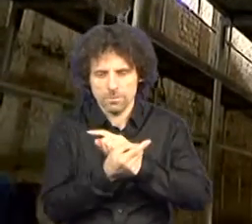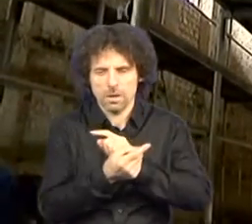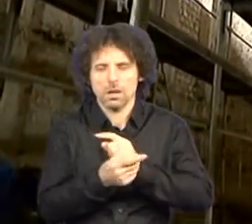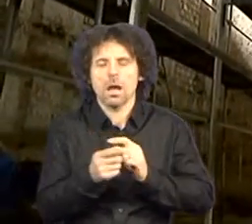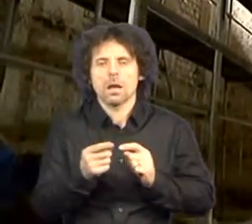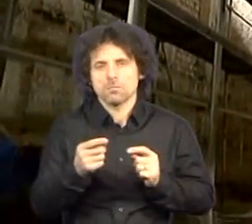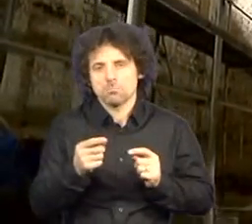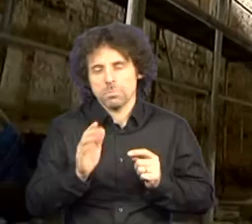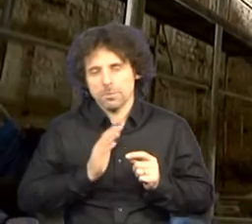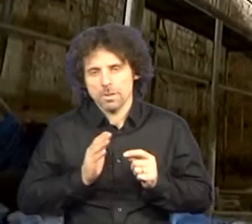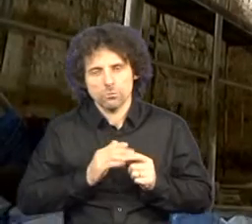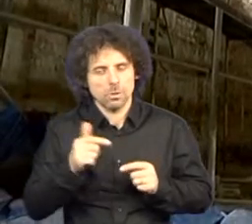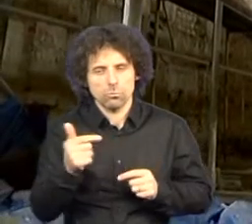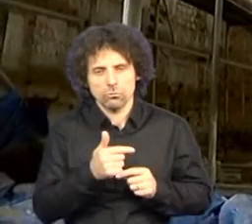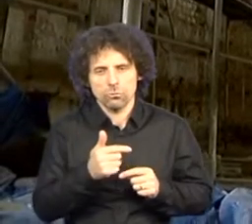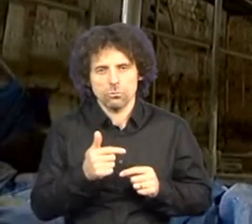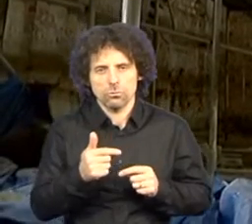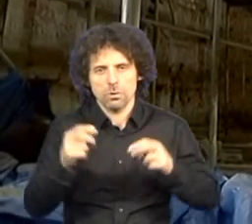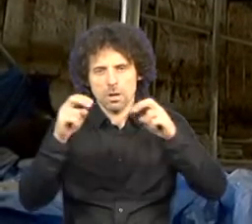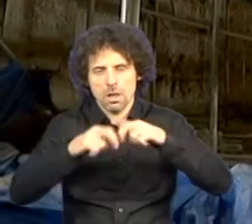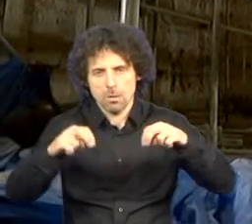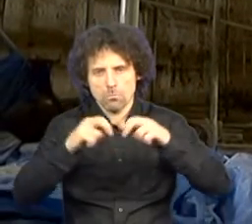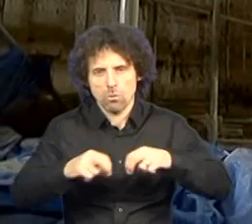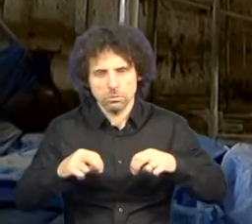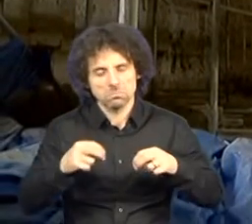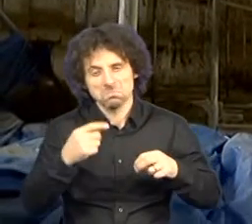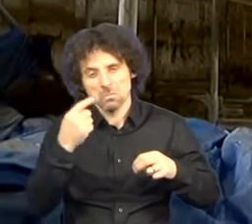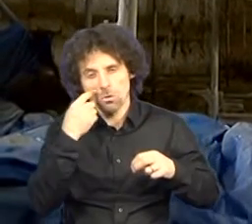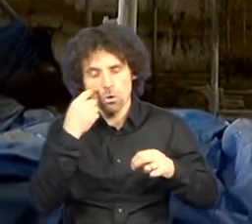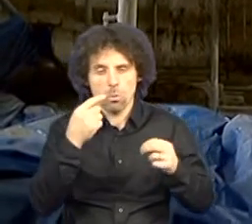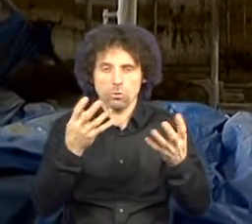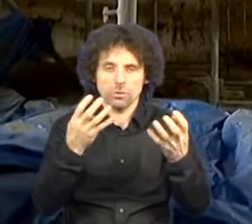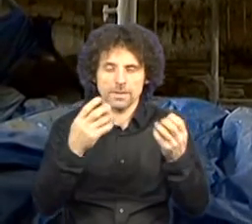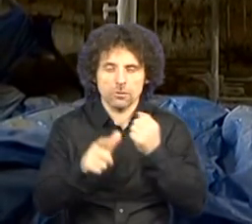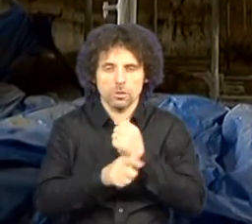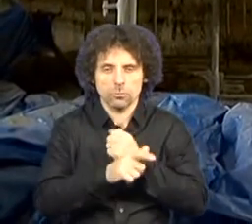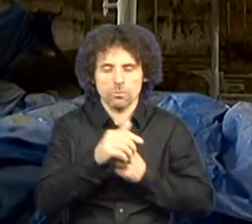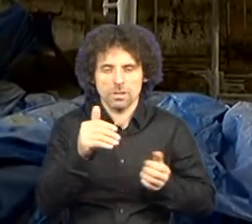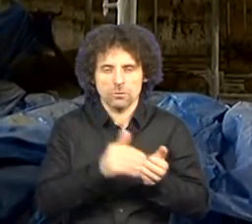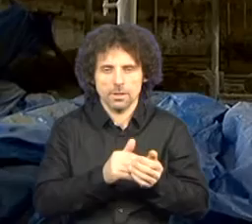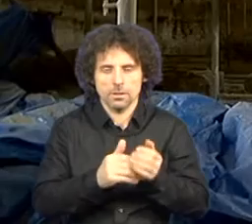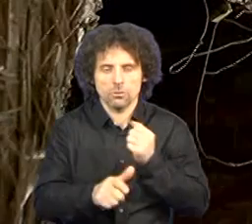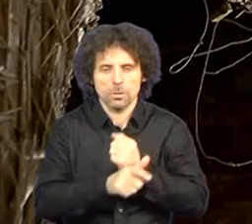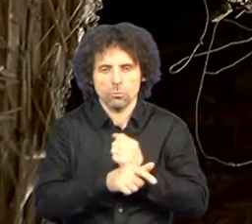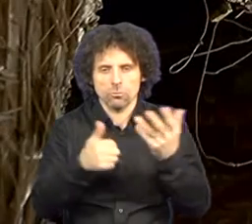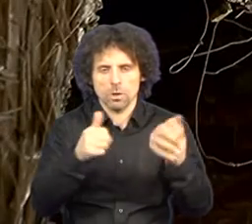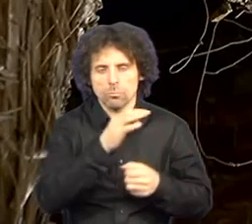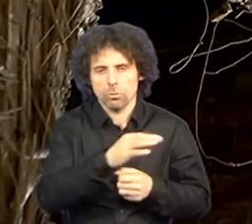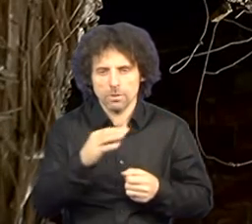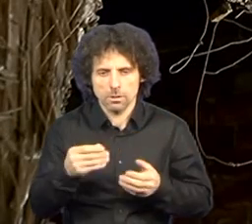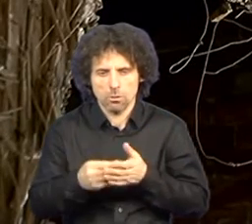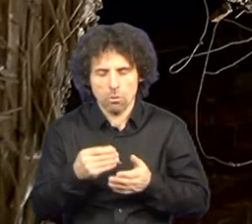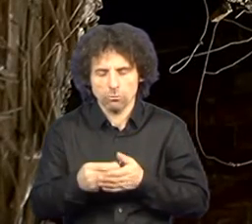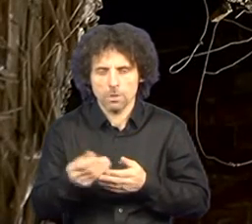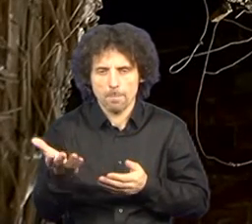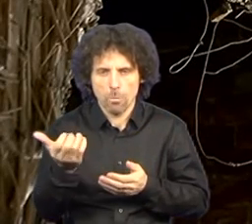estetycznie, ale również bezpiecznie. Ten remont to prawie 970 tysięcy. Z tego 76% to są